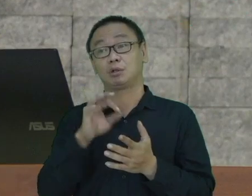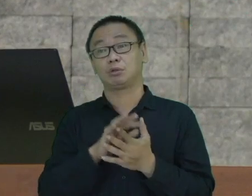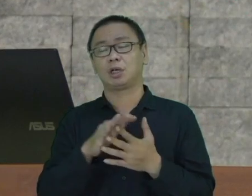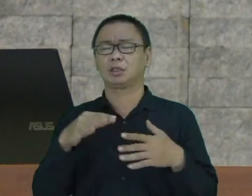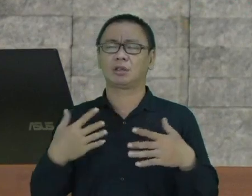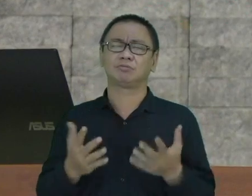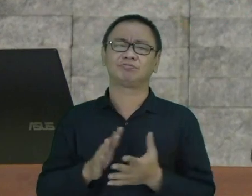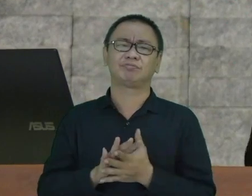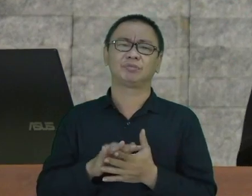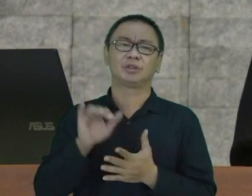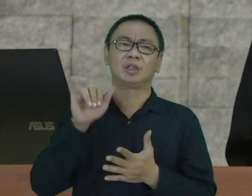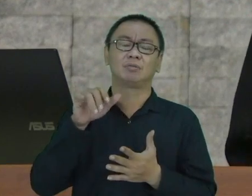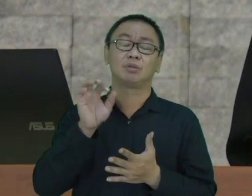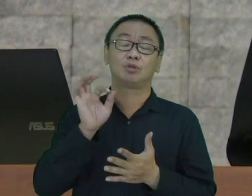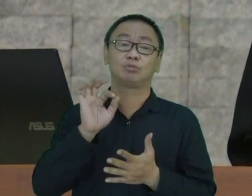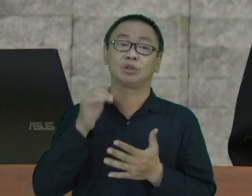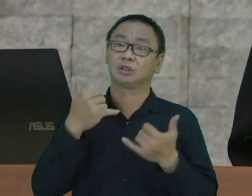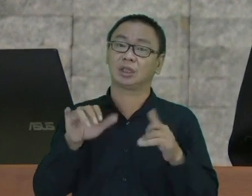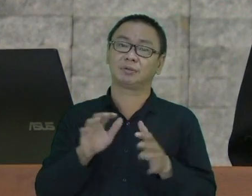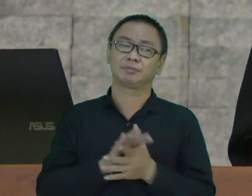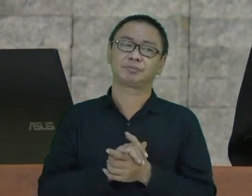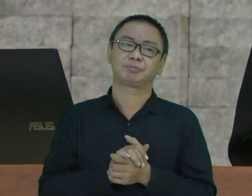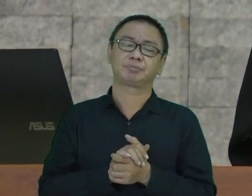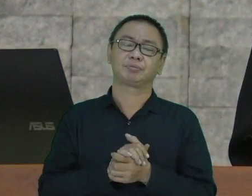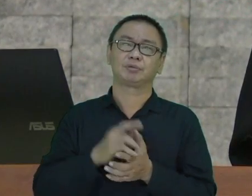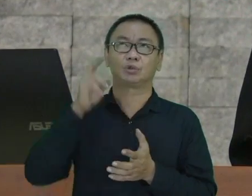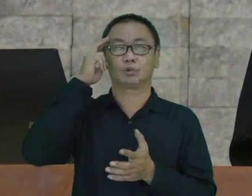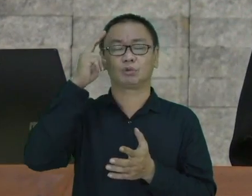ataupun yang belum terselesaikan, kiranya Tuhan